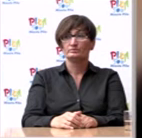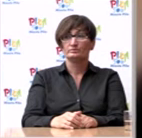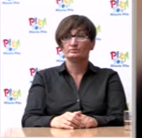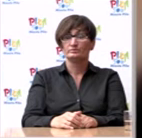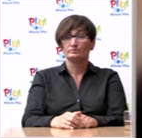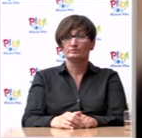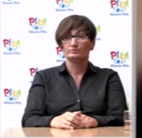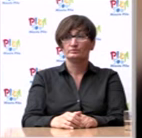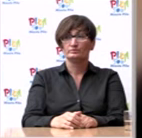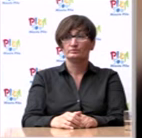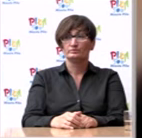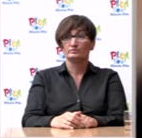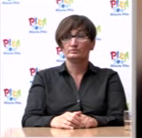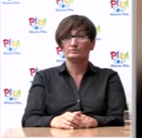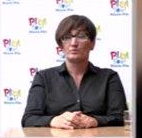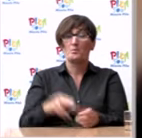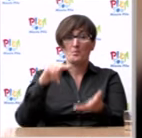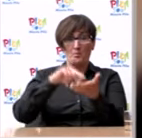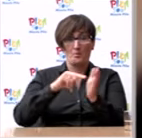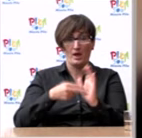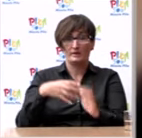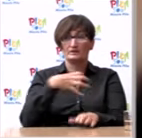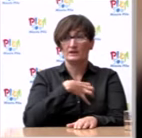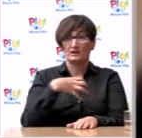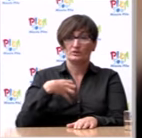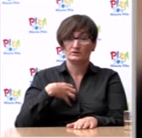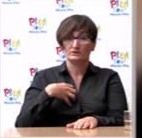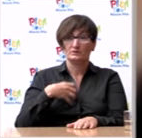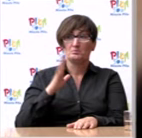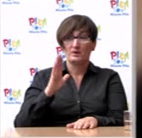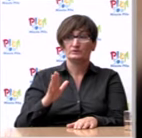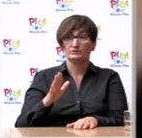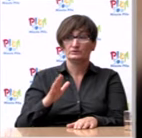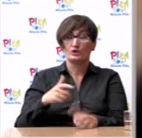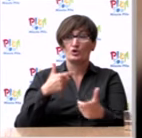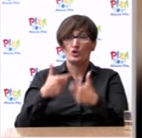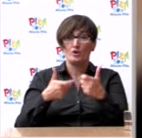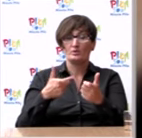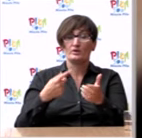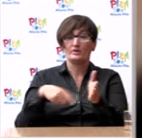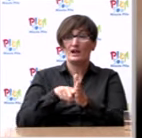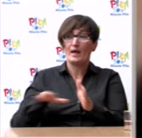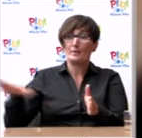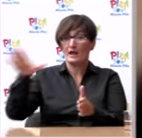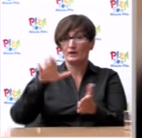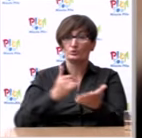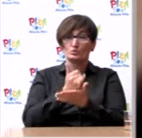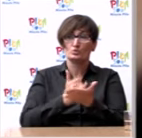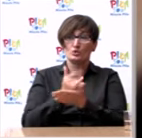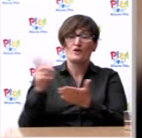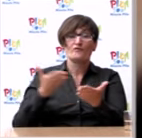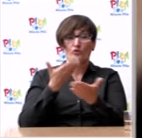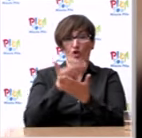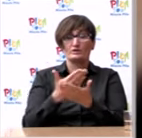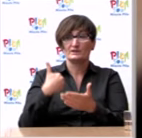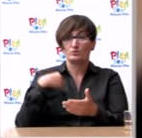graficzny. Plan zagospodarowania będzie sporządzony głównie dla terenu usługowego. Wniosek dotyczył tego